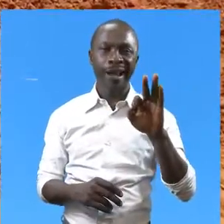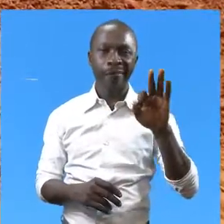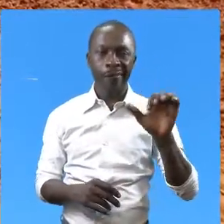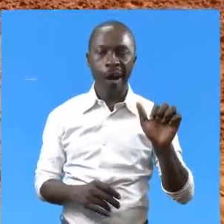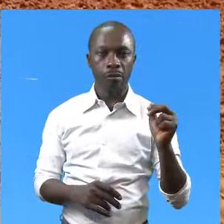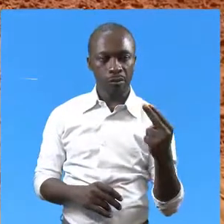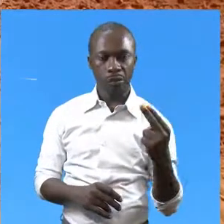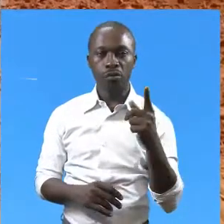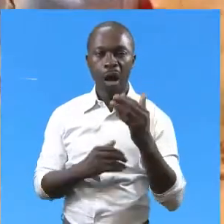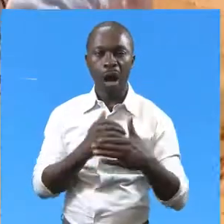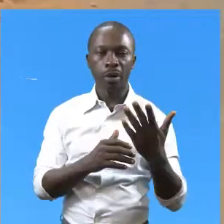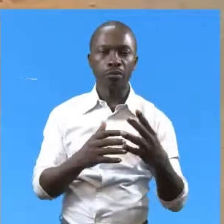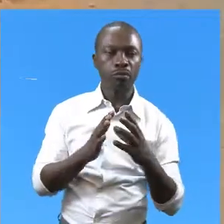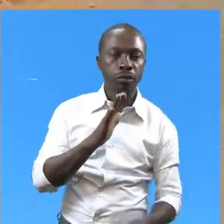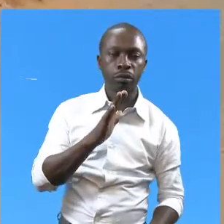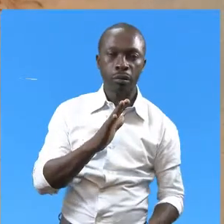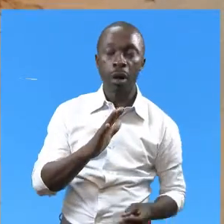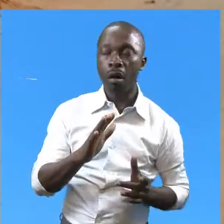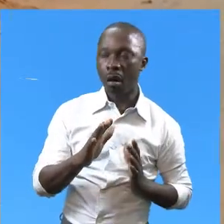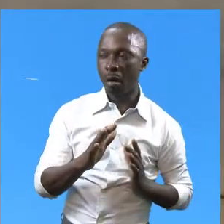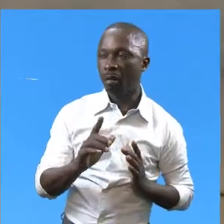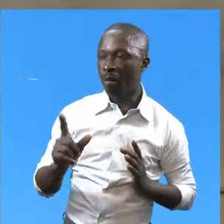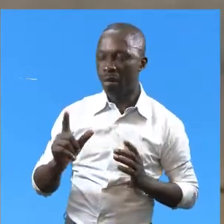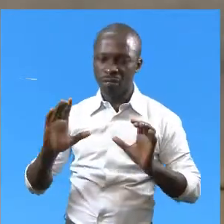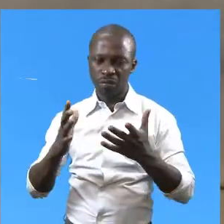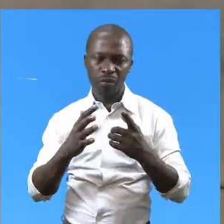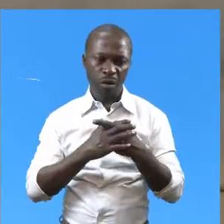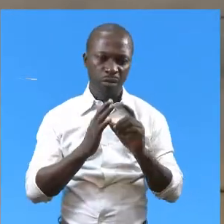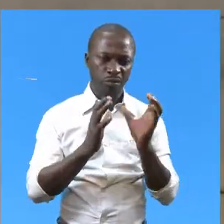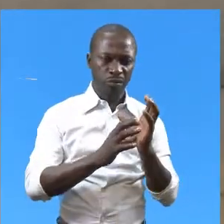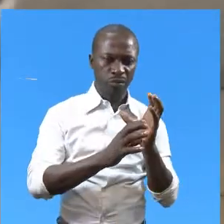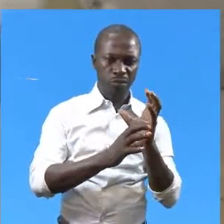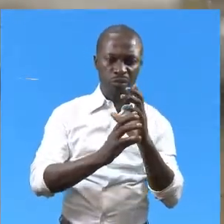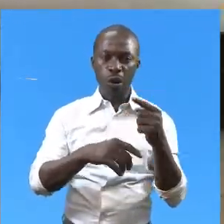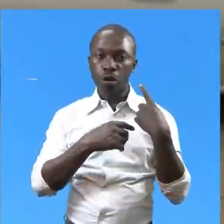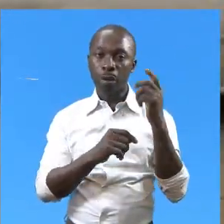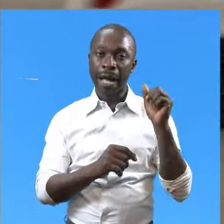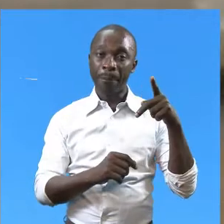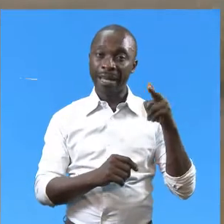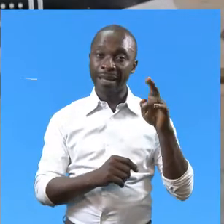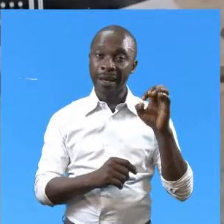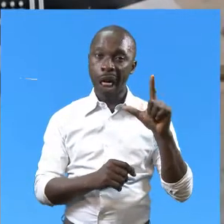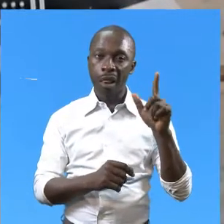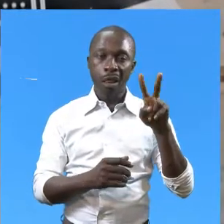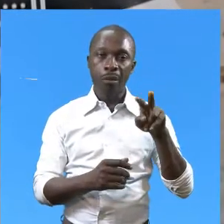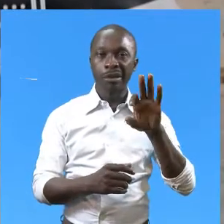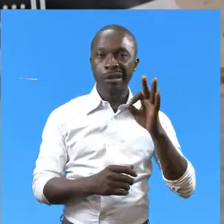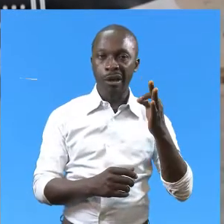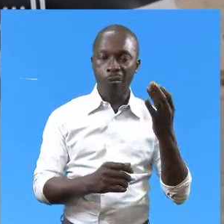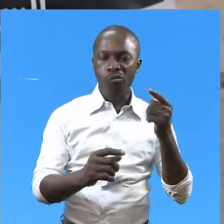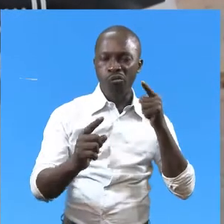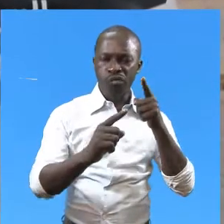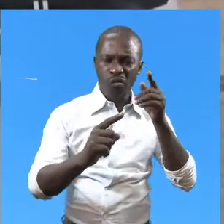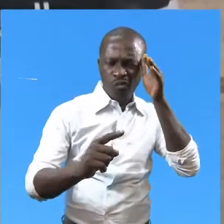été signalés près de la ville. Lui, qui est considéré comme l'homme fort de l'Est de Libye, tentait depuis avril 2019 de conquérir en